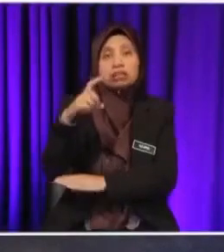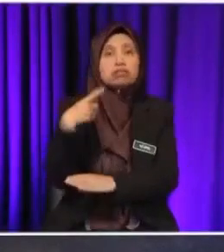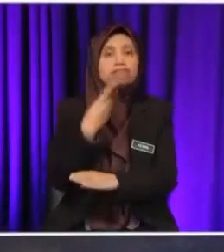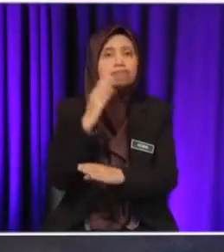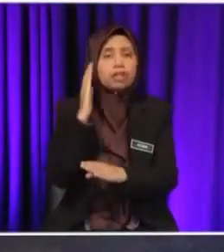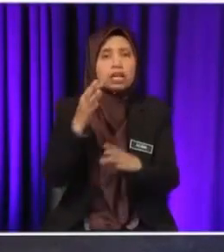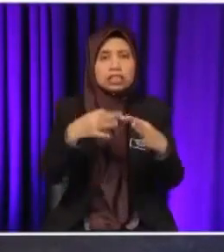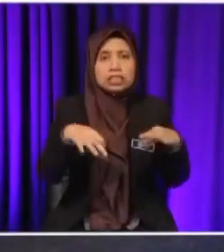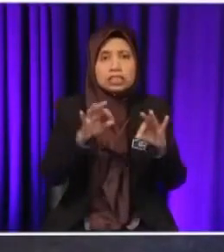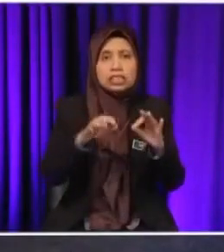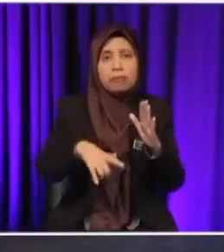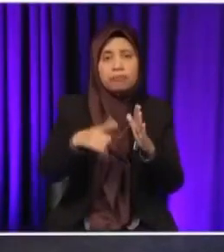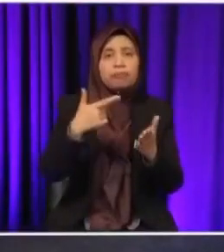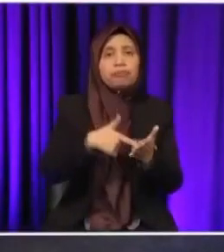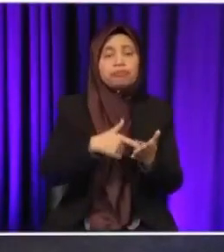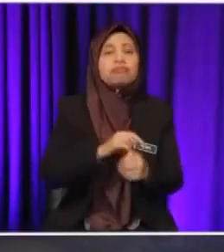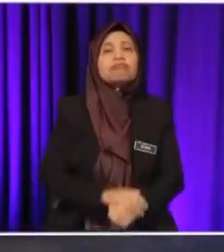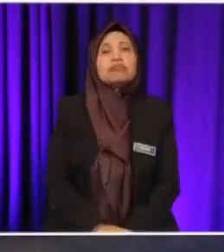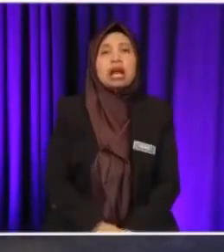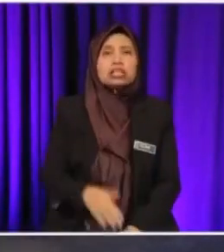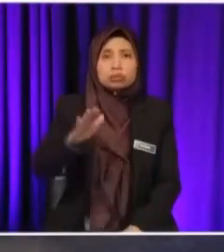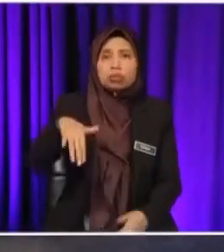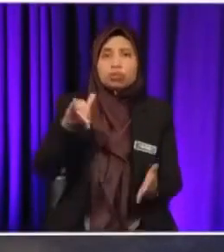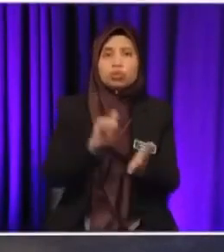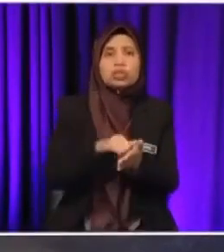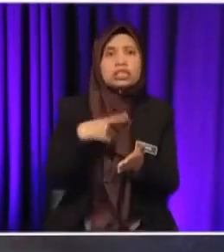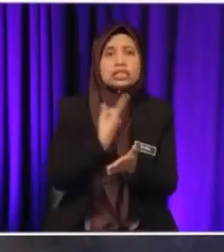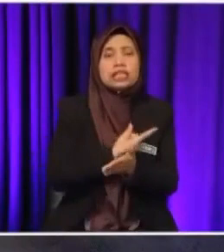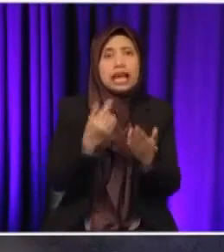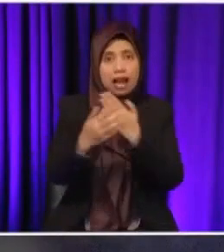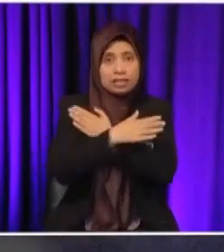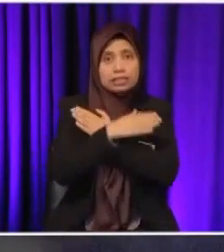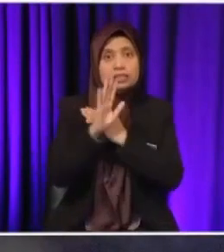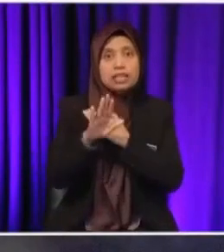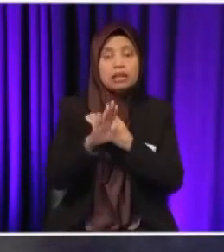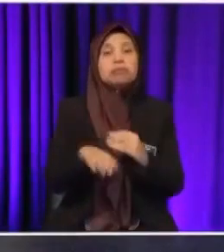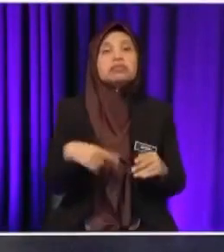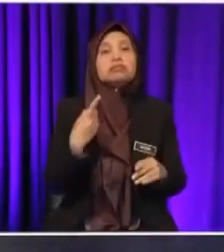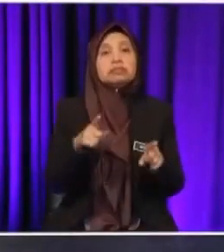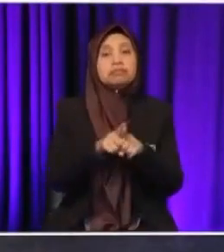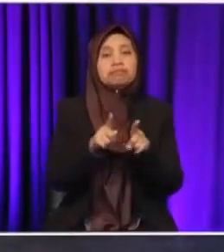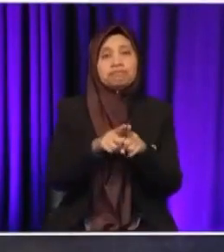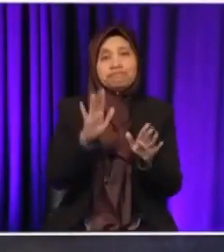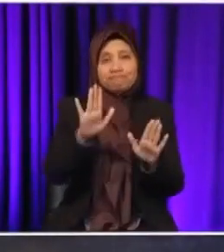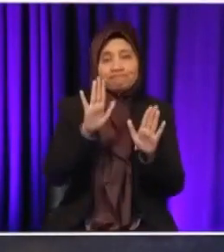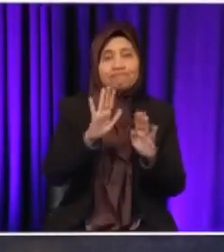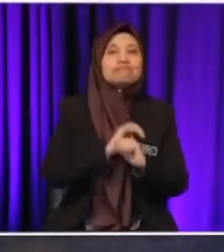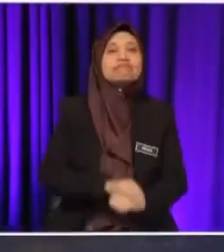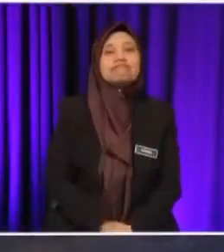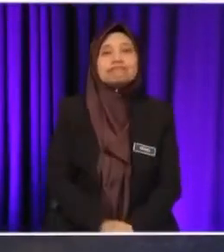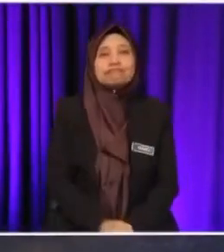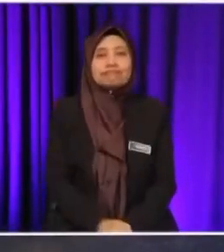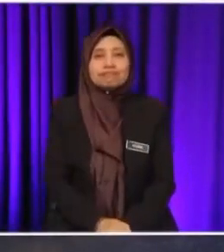sudut. Cikgu, kita nak berehat sekejap boleh? Okey murid-murid, terus bersama kami di Didik TV